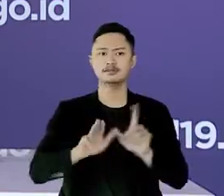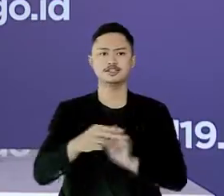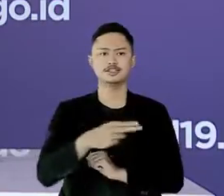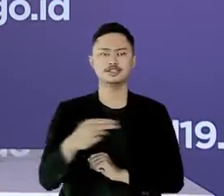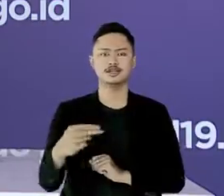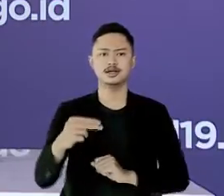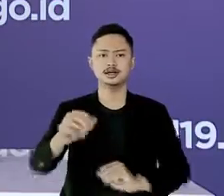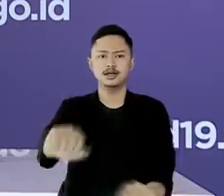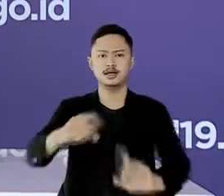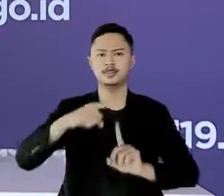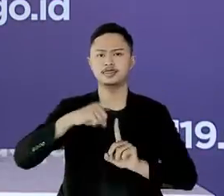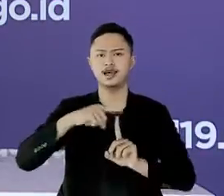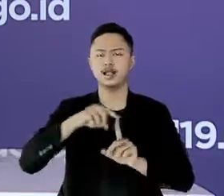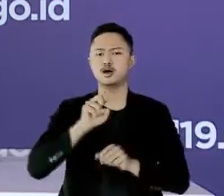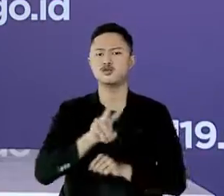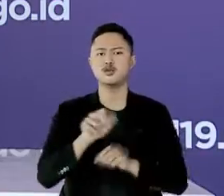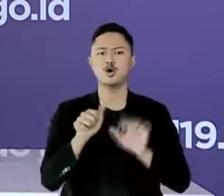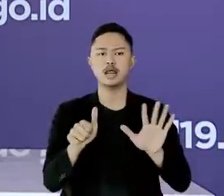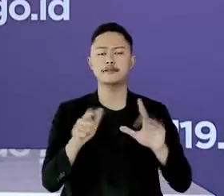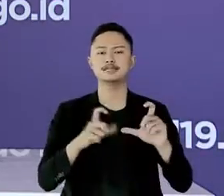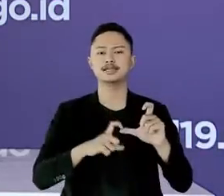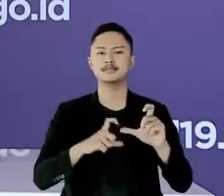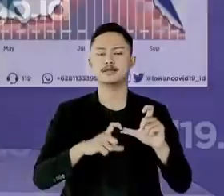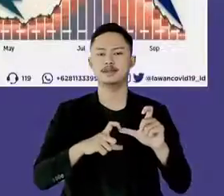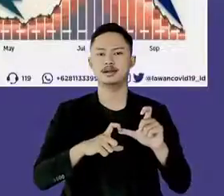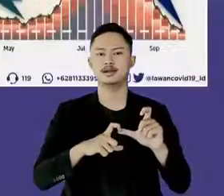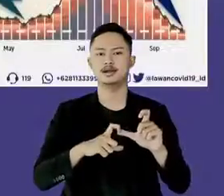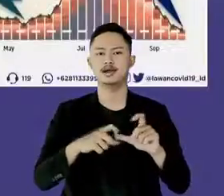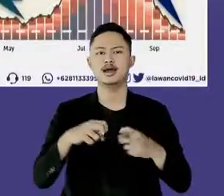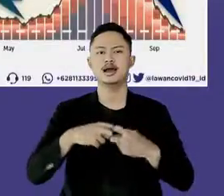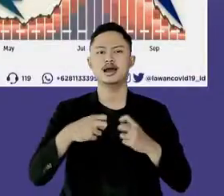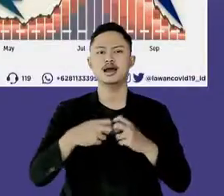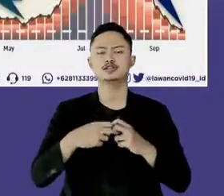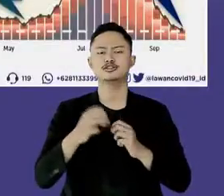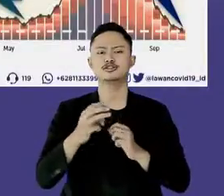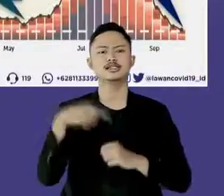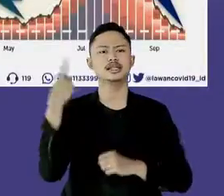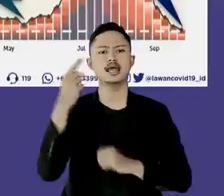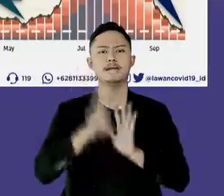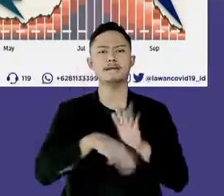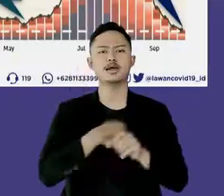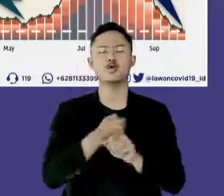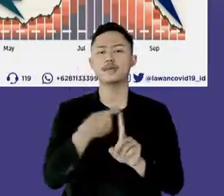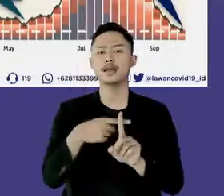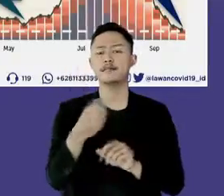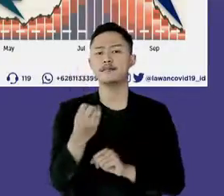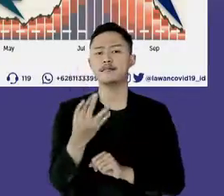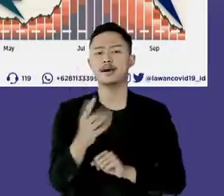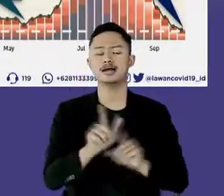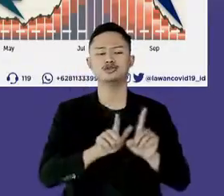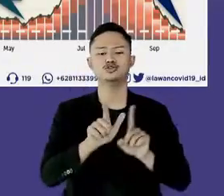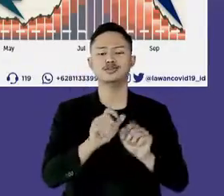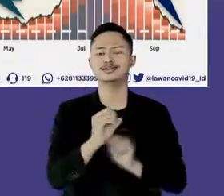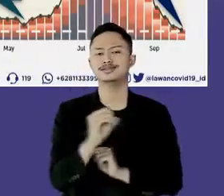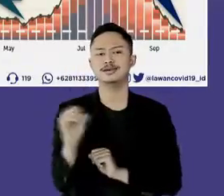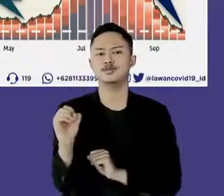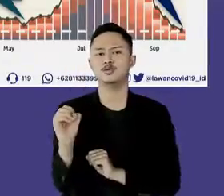per tanggal 26 Sep penambahan kasus mingguan di Indonesia telah mencapai